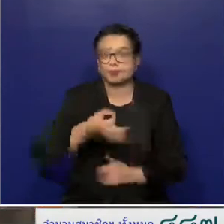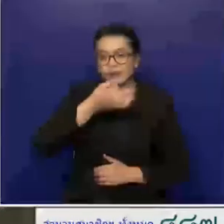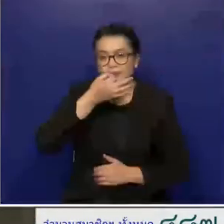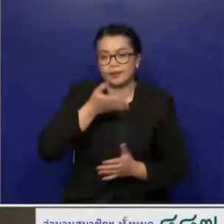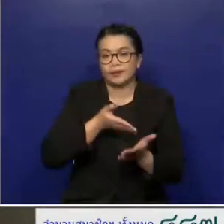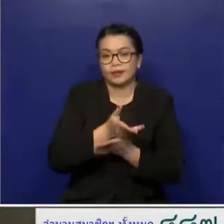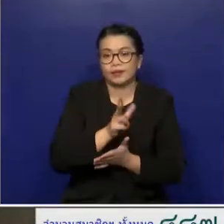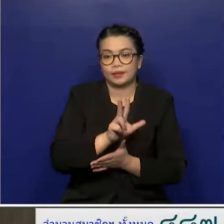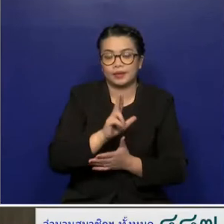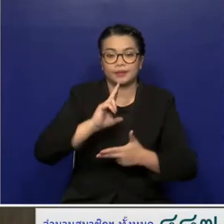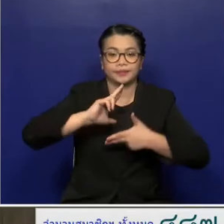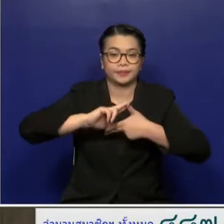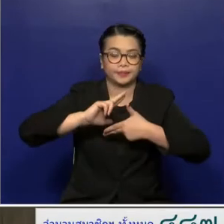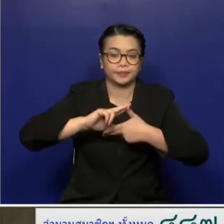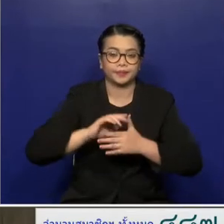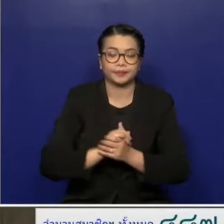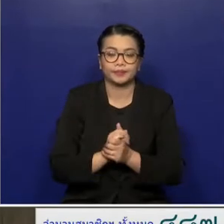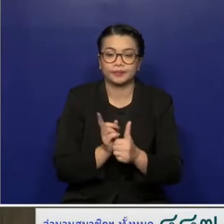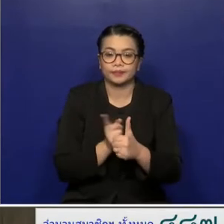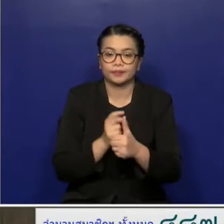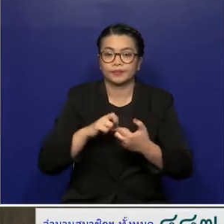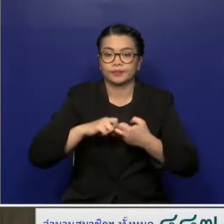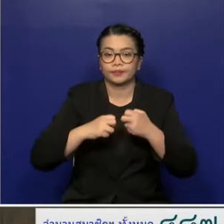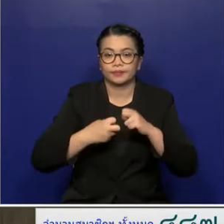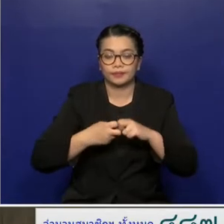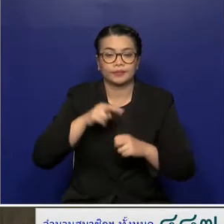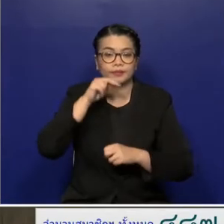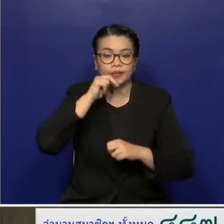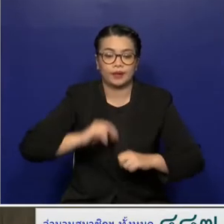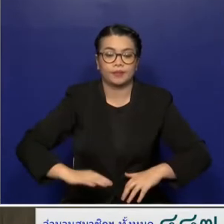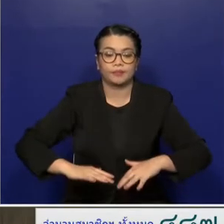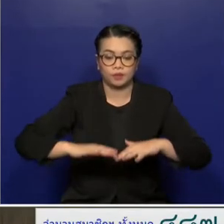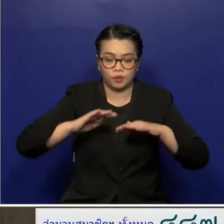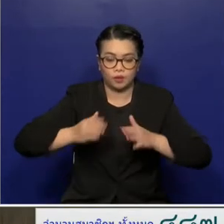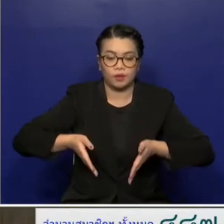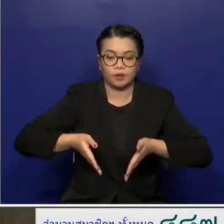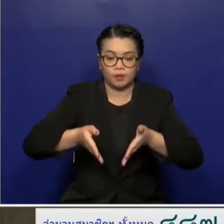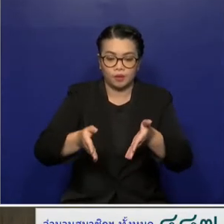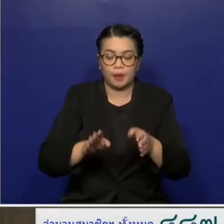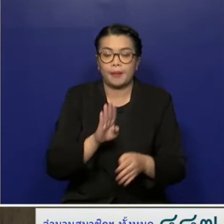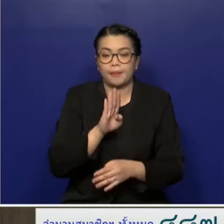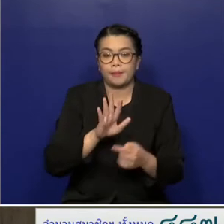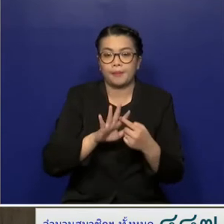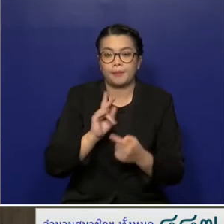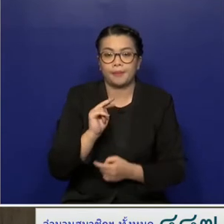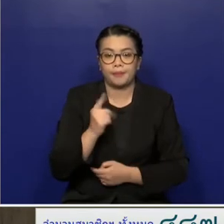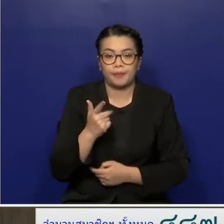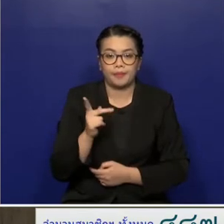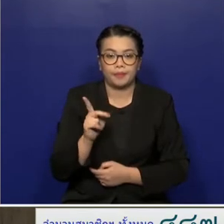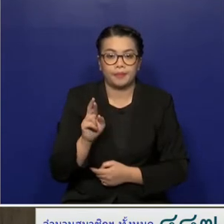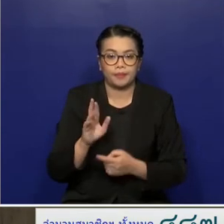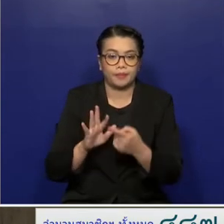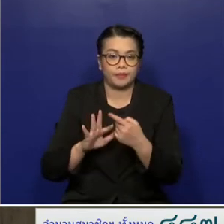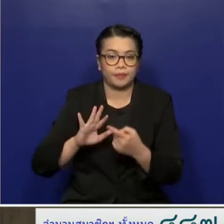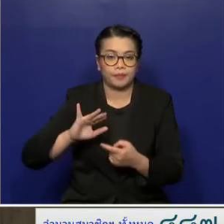ธทนประทสองเรื่องนะคะเรื่องแรกปั360 ที่ตำบบางกระเจ้าซึ่ ดฉันได้รับการรองเอียน มา